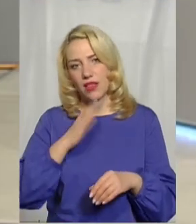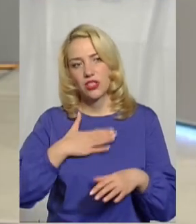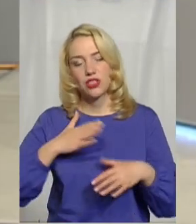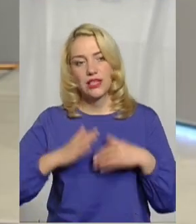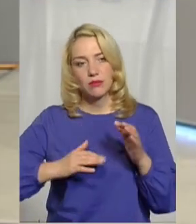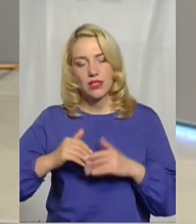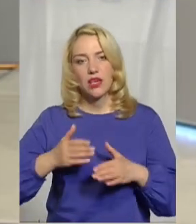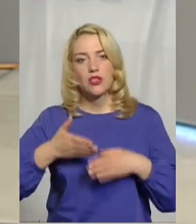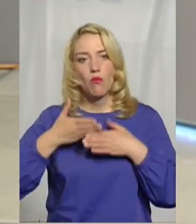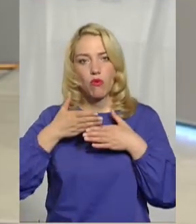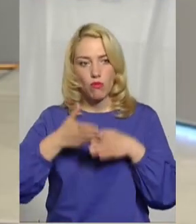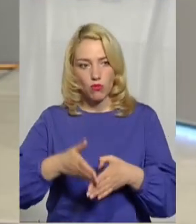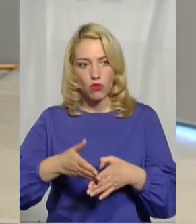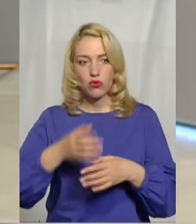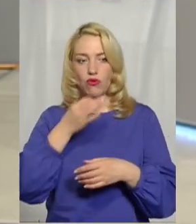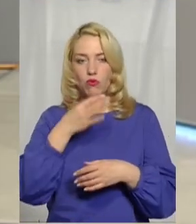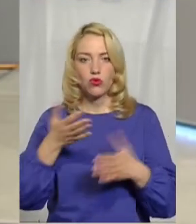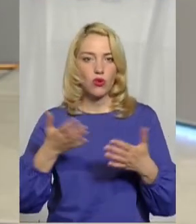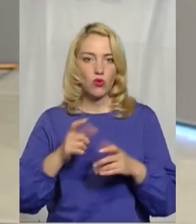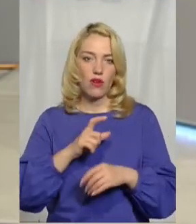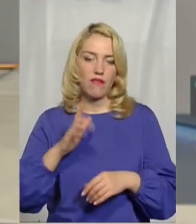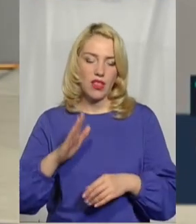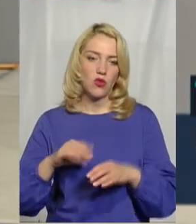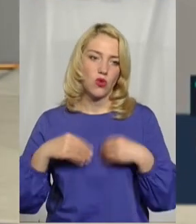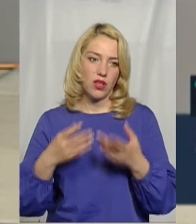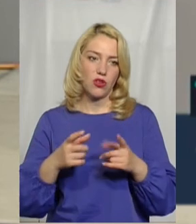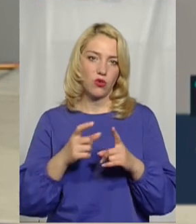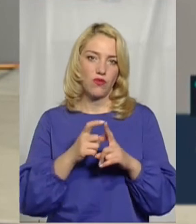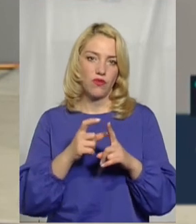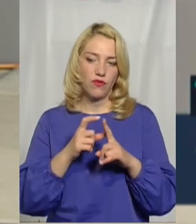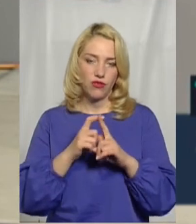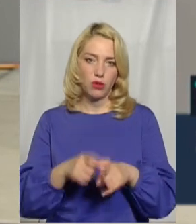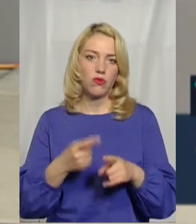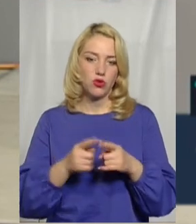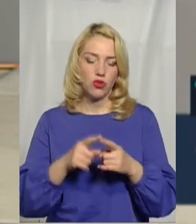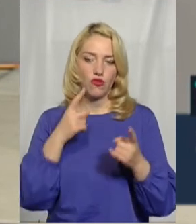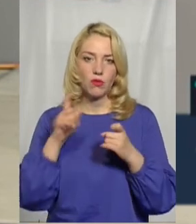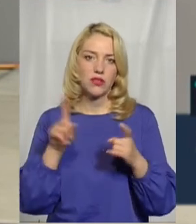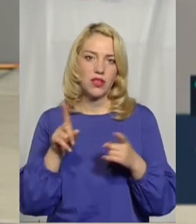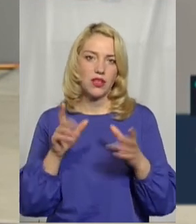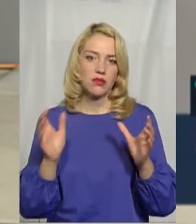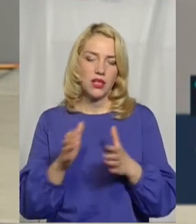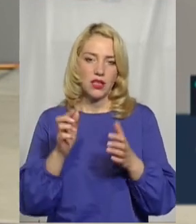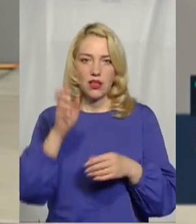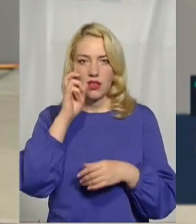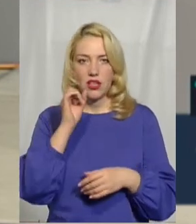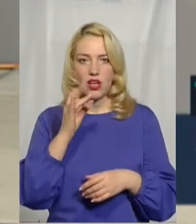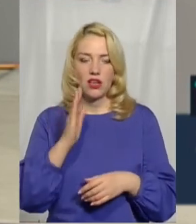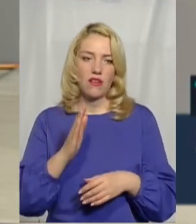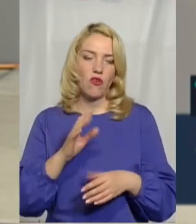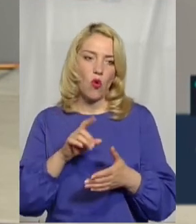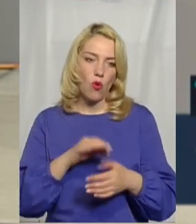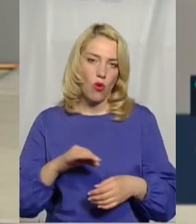спеціалісти допоможуть в будь-яку хвилину дати відповідь з тої ретроспективної інформації, яка зберігається в Держархіві області, на любе